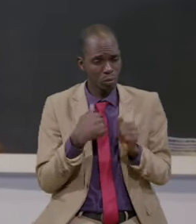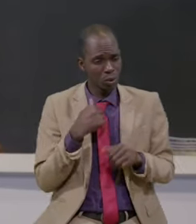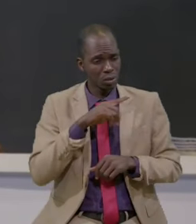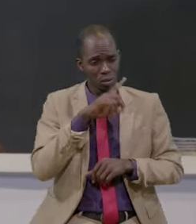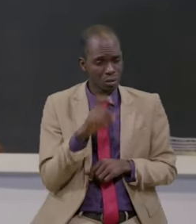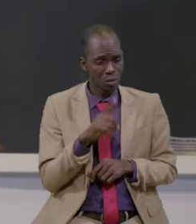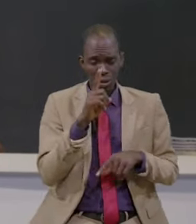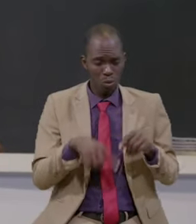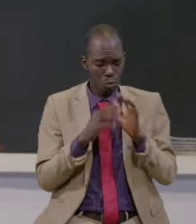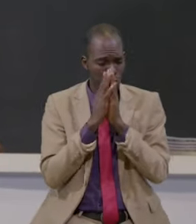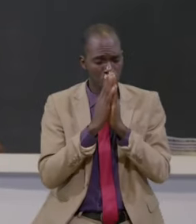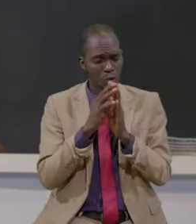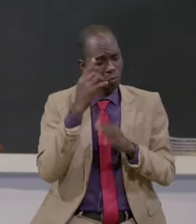moi.